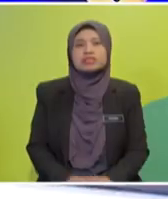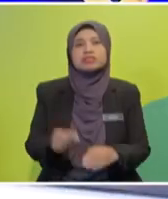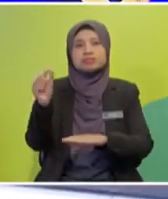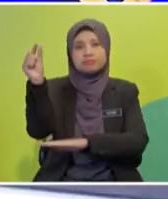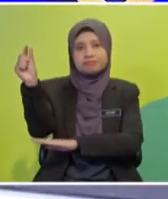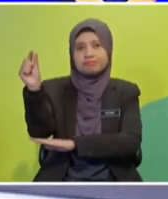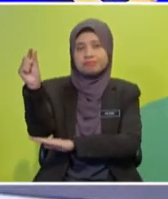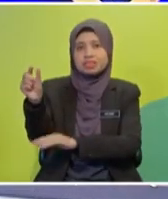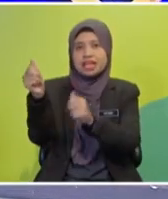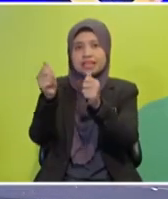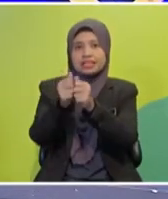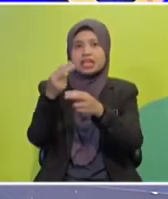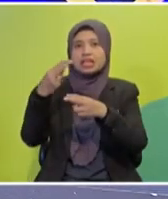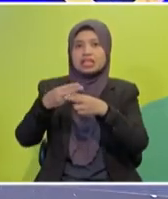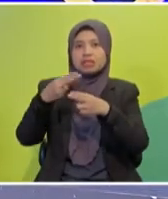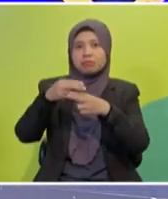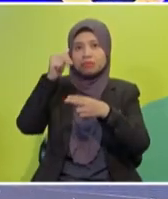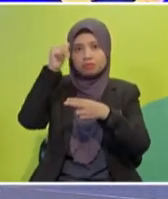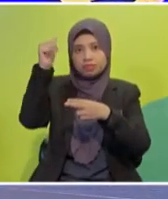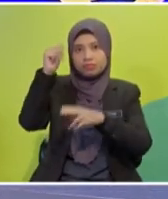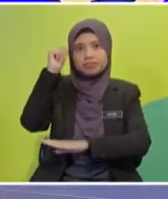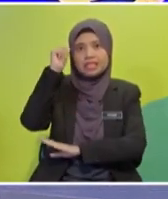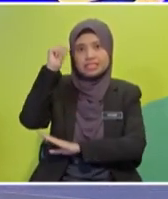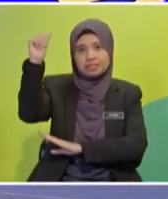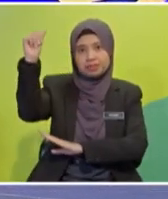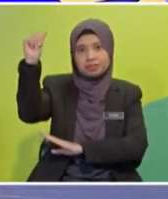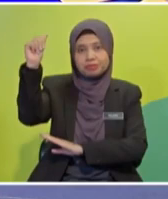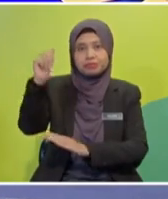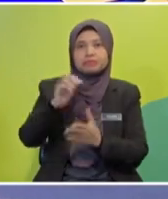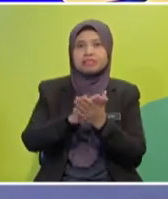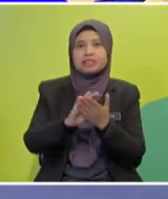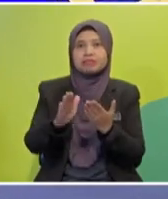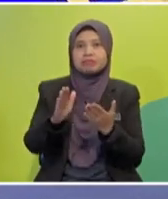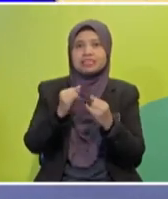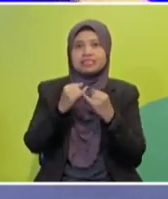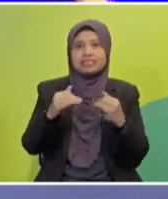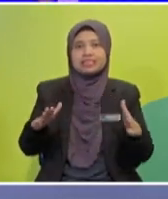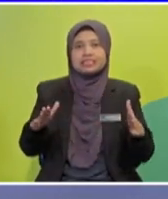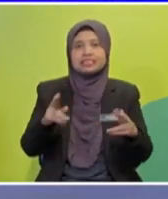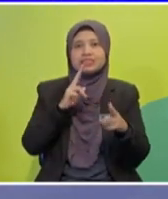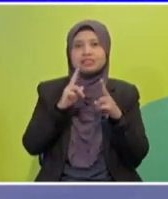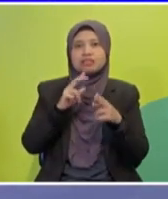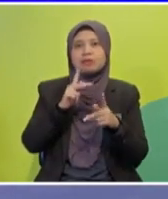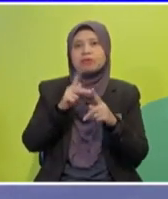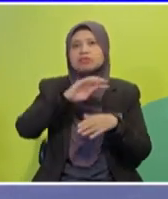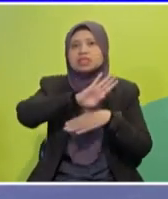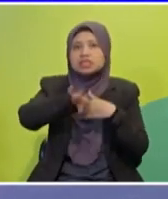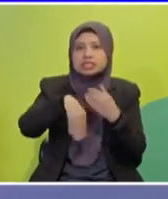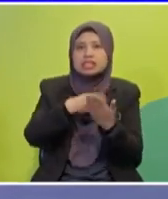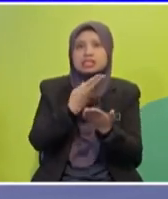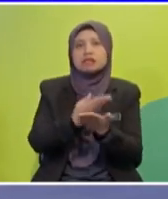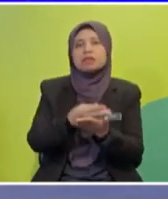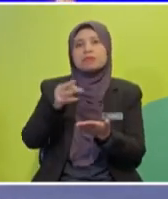Auzubillahiminasyaitanirrajim. Bismillahirrahmanirrahim. Assalamualaikum warahmatullahi wabarakatuh dan salam sejahtera diucapkan kepada seluruh penonton Didik